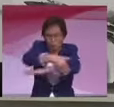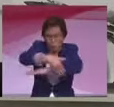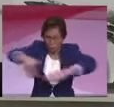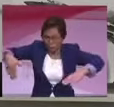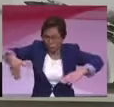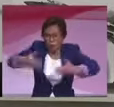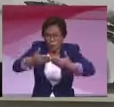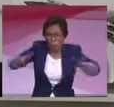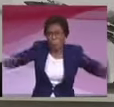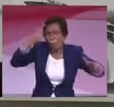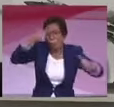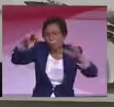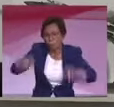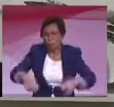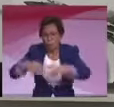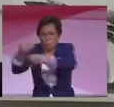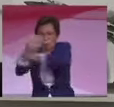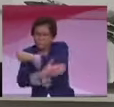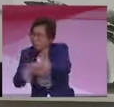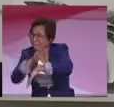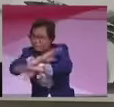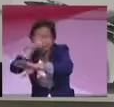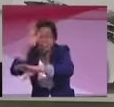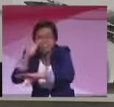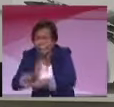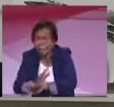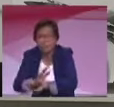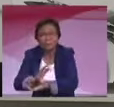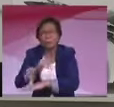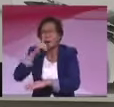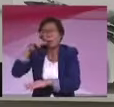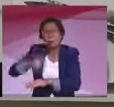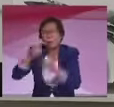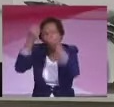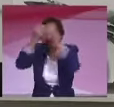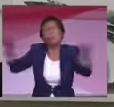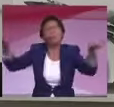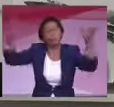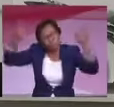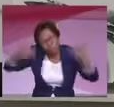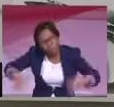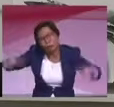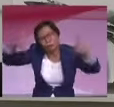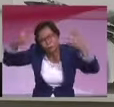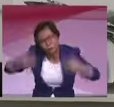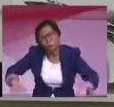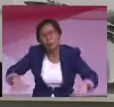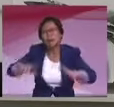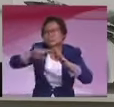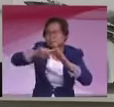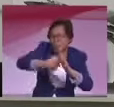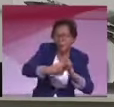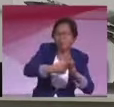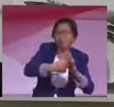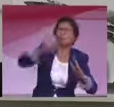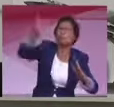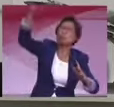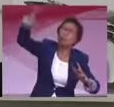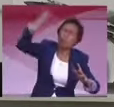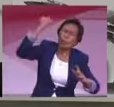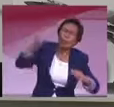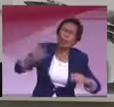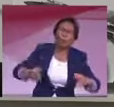warga negara luar. Jadi tak payah umum, memang perkara itu dah pun dilaksanakan, iaitu